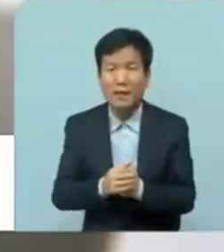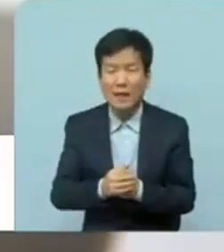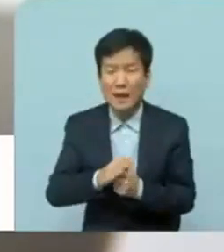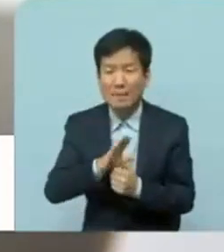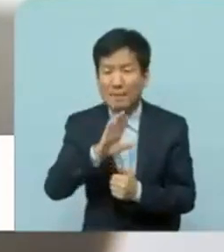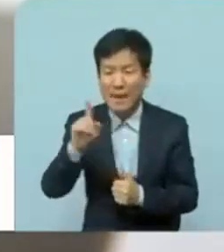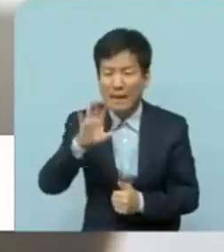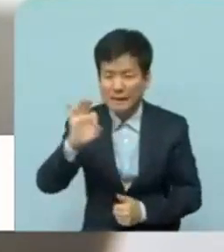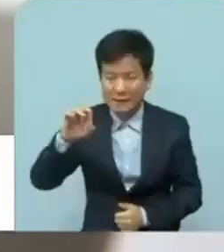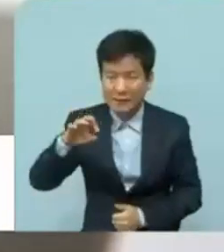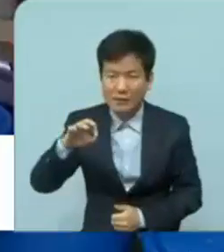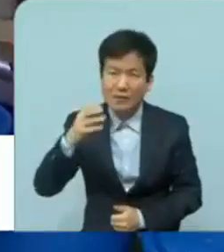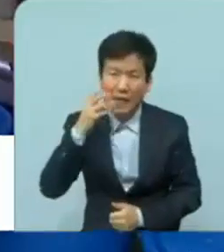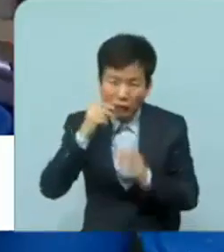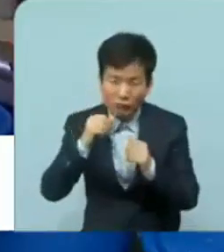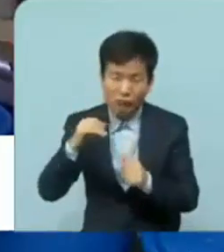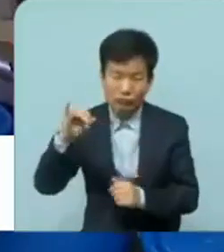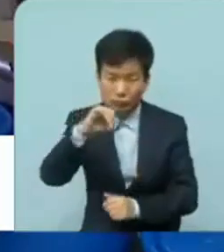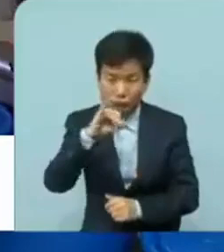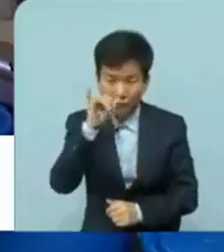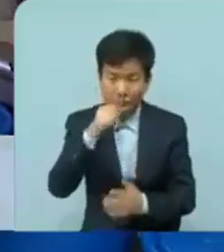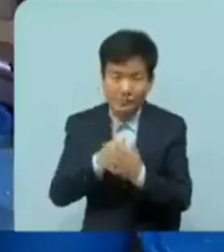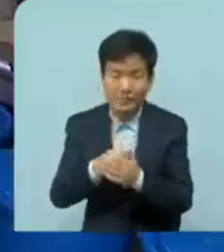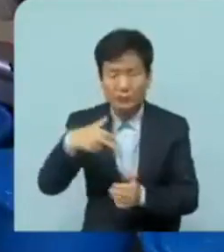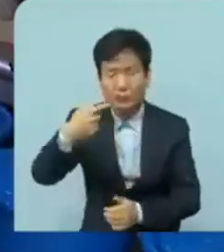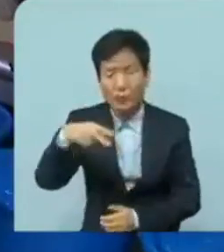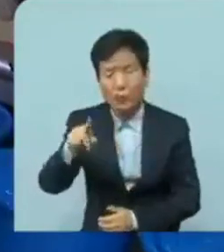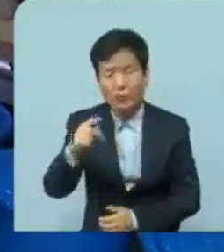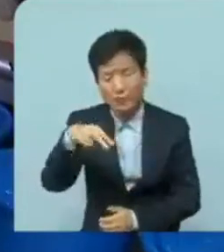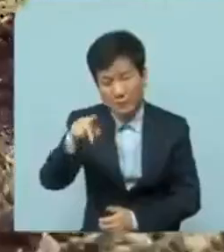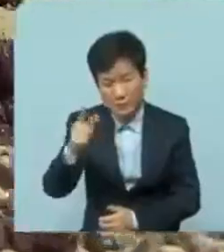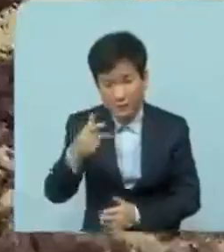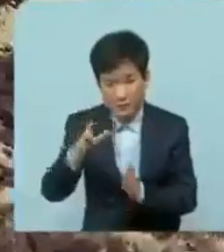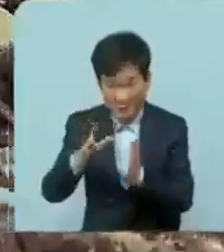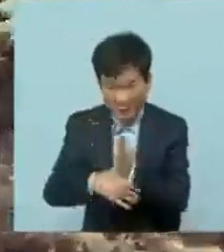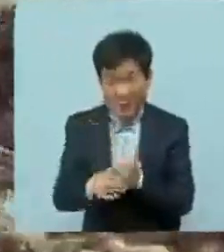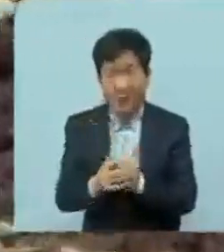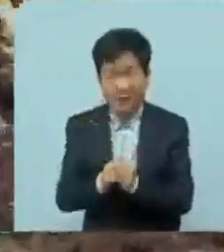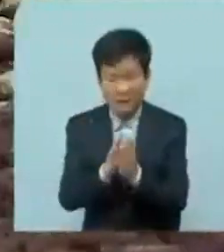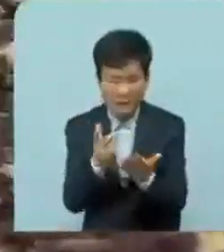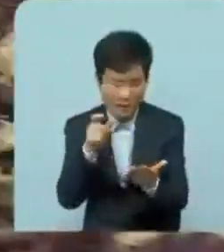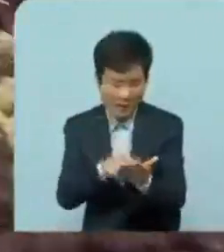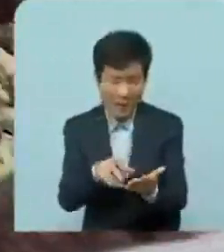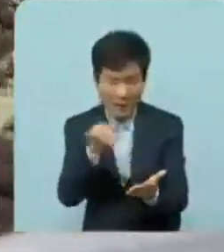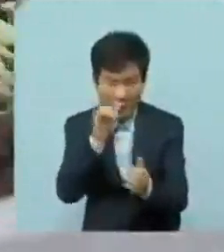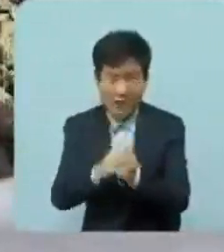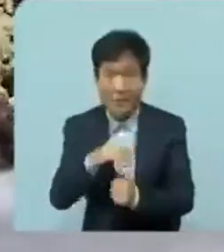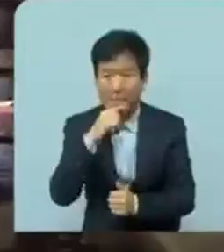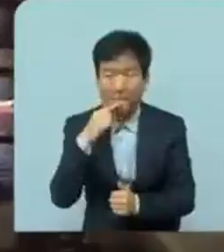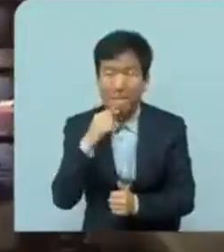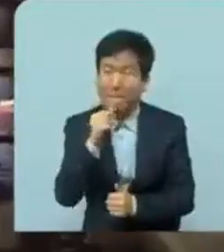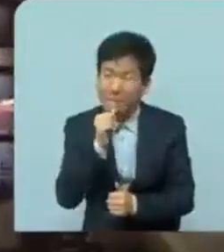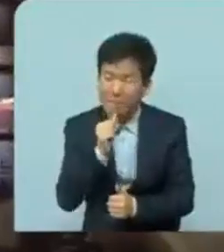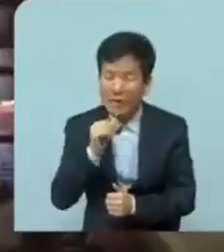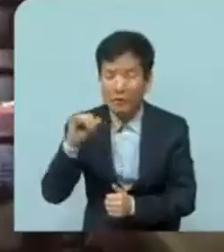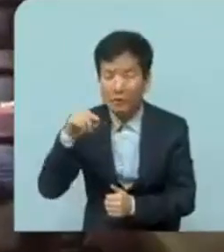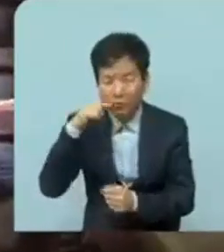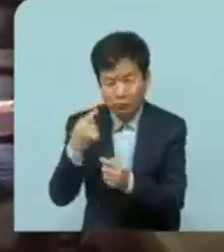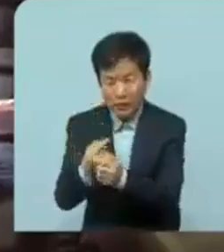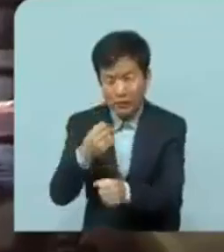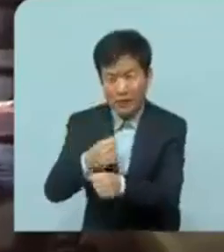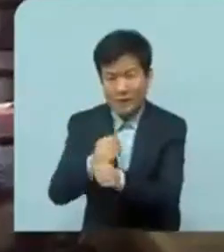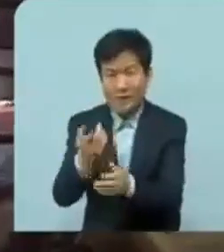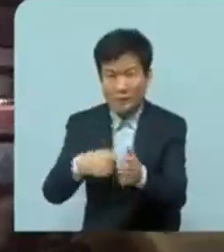바실러스 균은 덕분입니다 조선시대 농 없어 증보 살림 경제 언급된 팥 고추장을 구현하기 위해